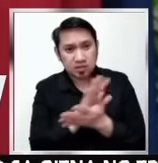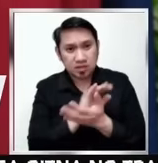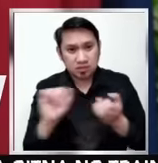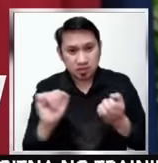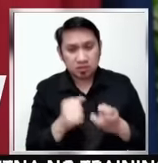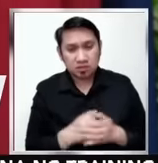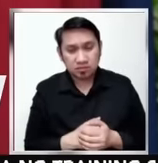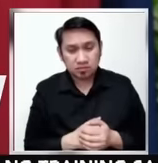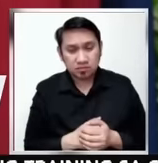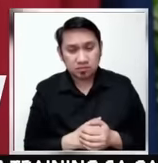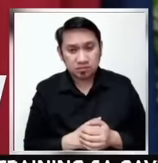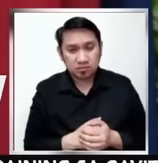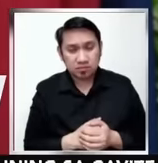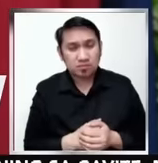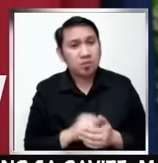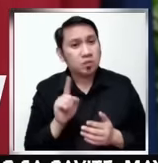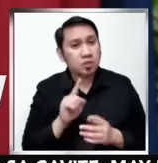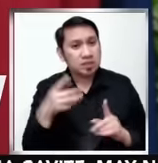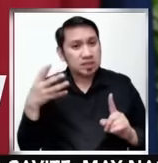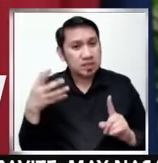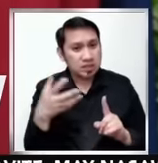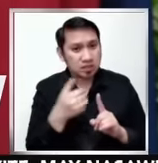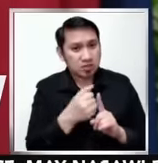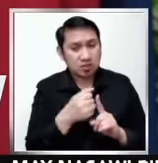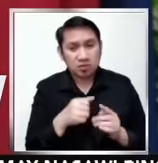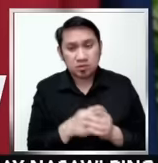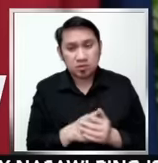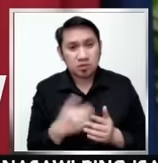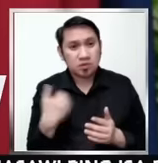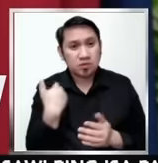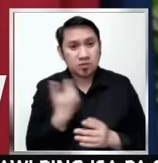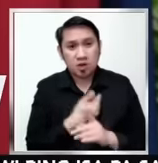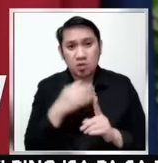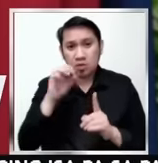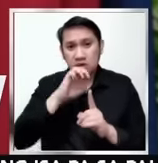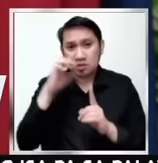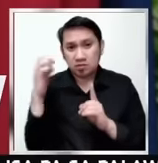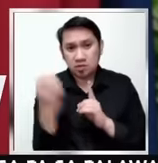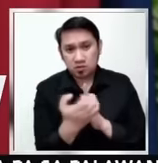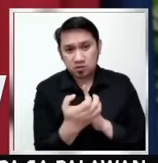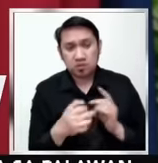that, the impact of biodiversity and the environment